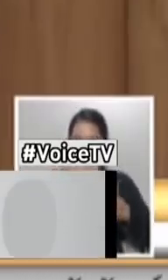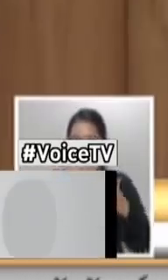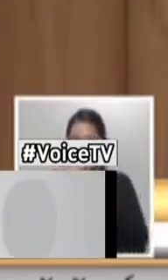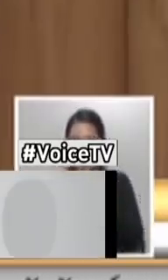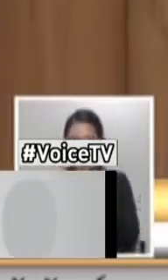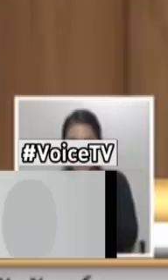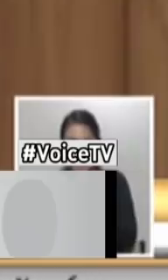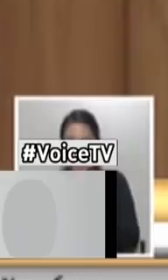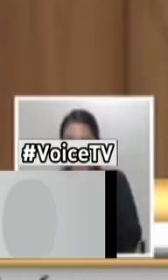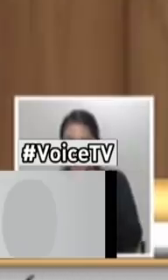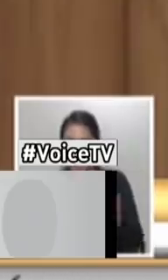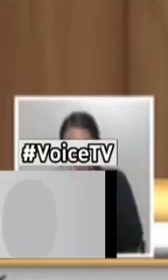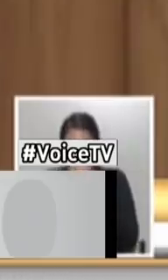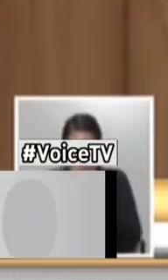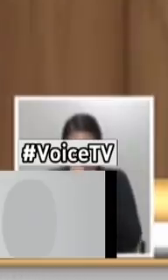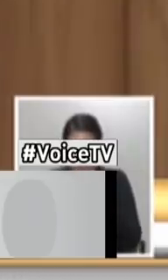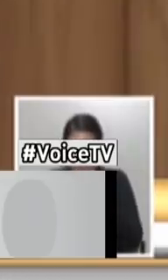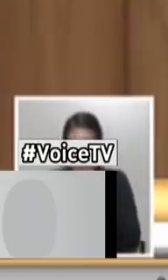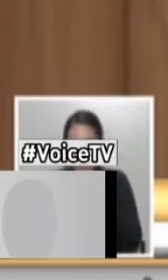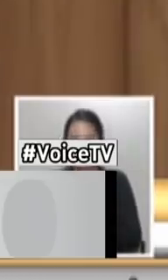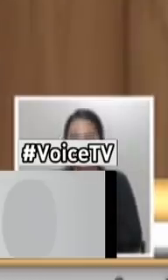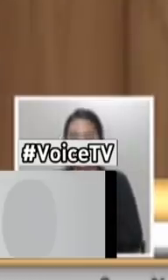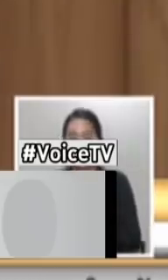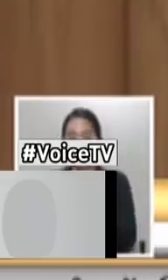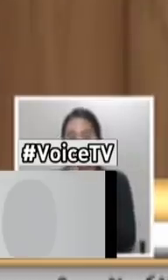สิ่งเสพติดที่เขาเรียกว่าเฮโรอีนนั้นน่ะ